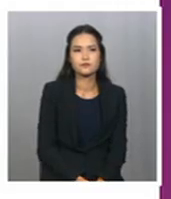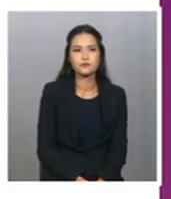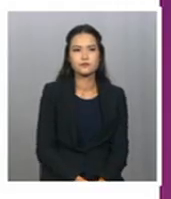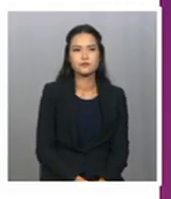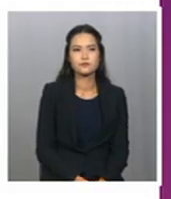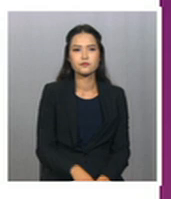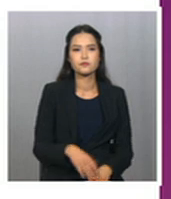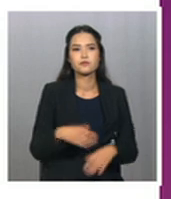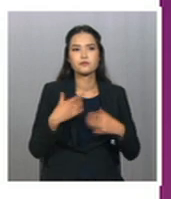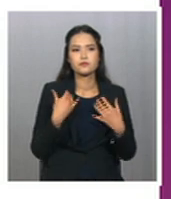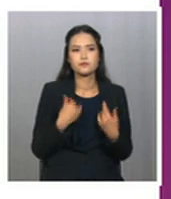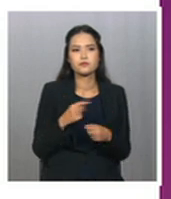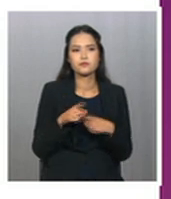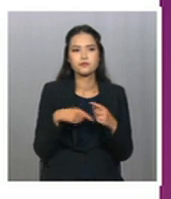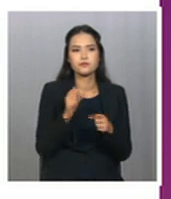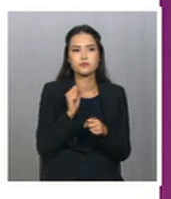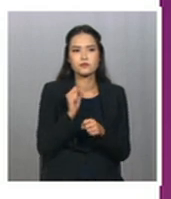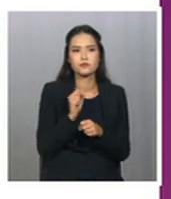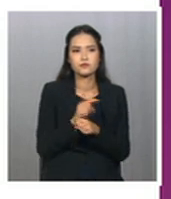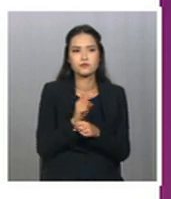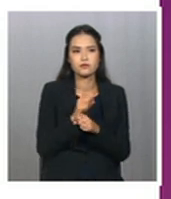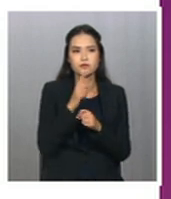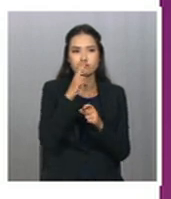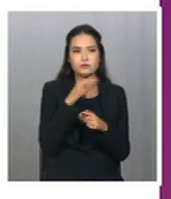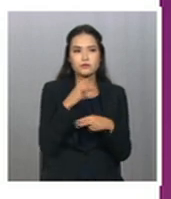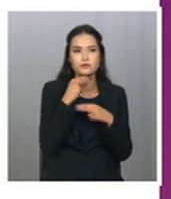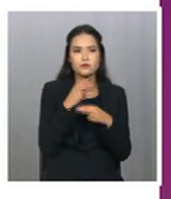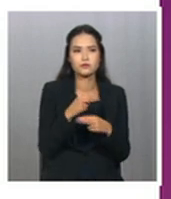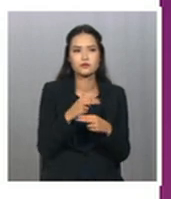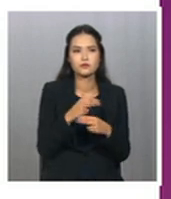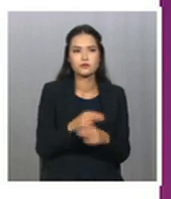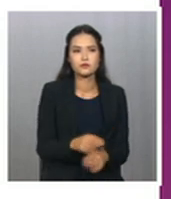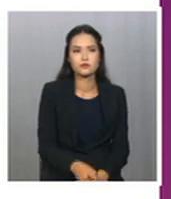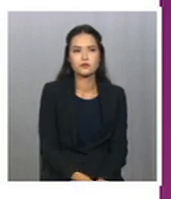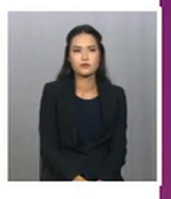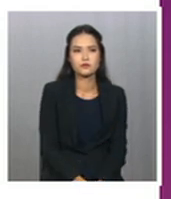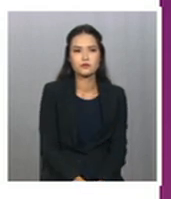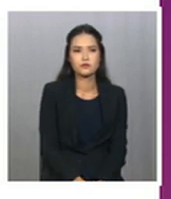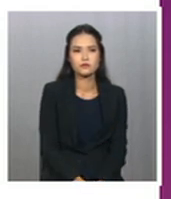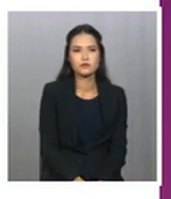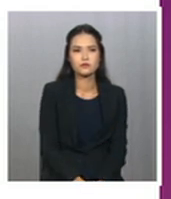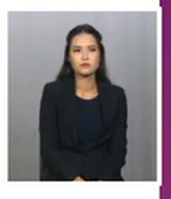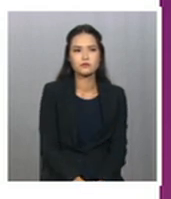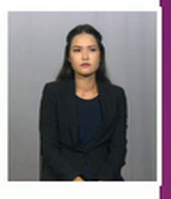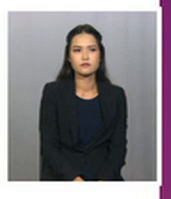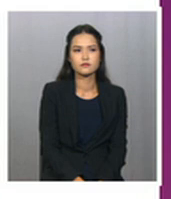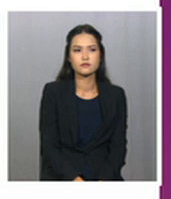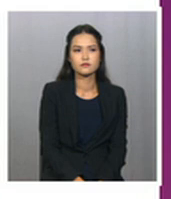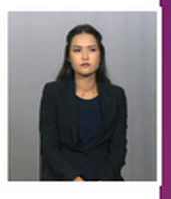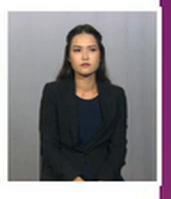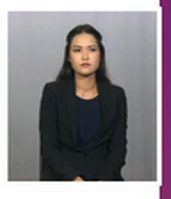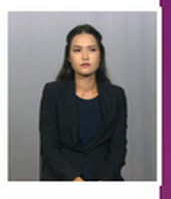Құрметті оқушылар, бүгінгі біздің сабағымызды бекіту үшін тапсырмалардың сұрақтарына жауап берейік.